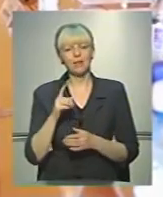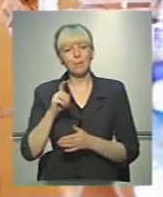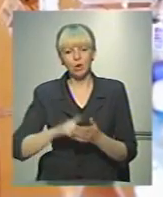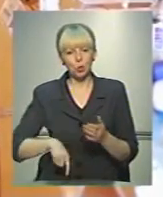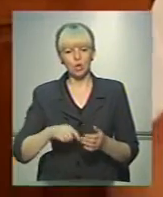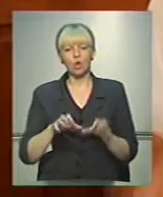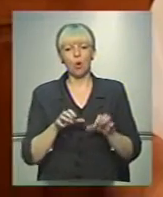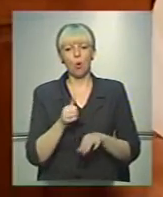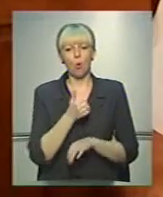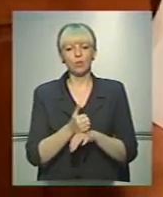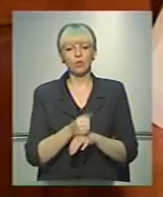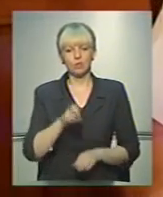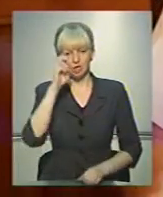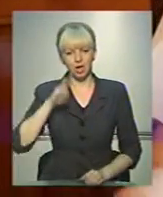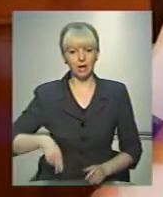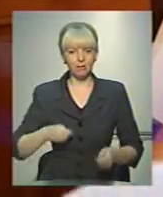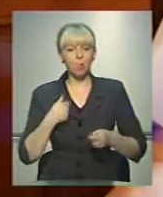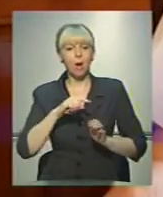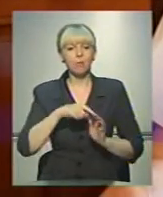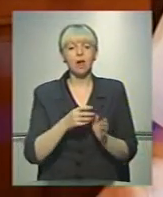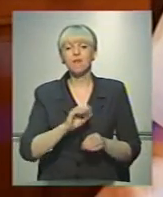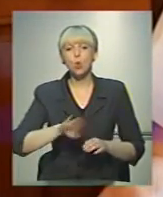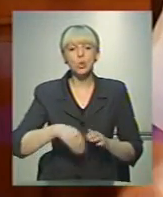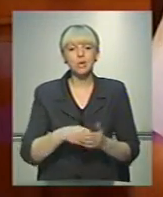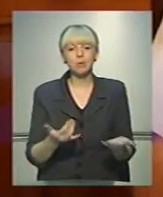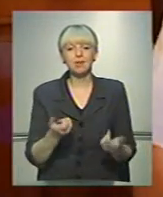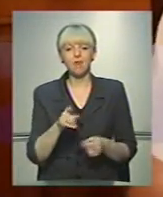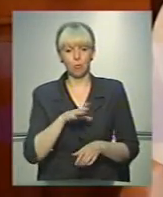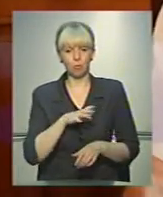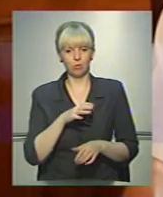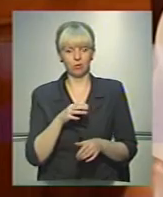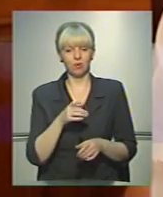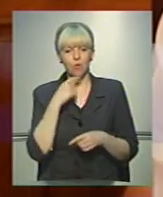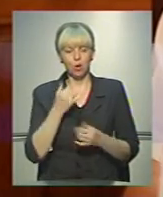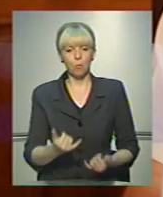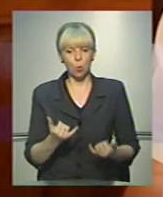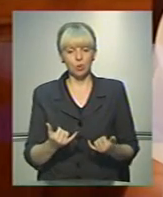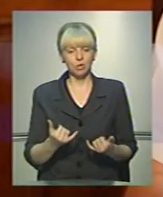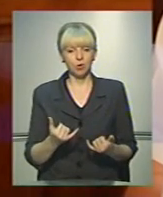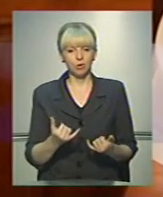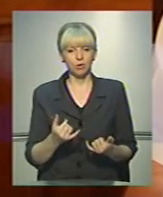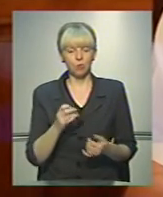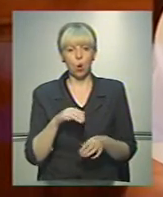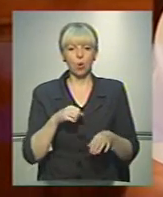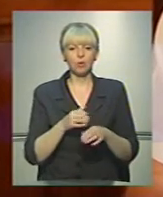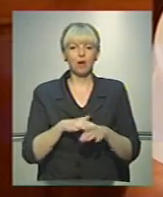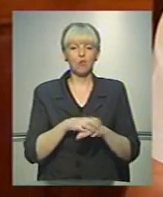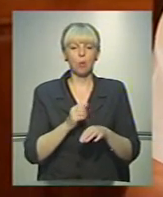облдержадміністрації. У мене питання, а де ви до цих пір були? Ви говорите сьогодні про донарахування